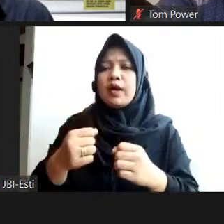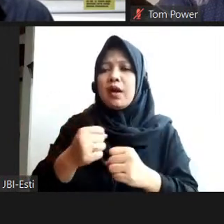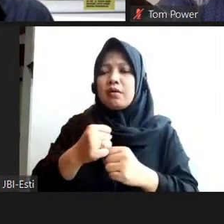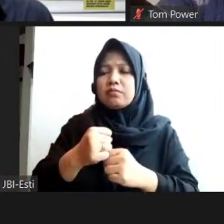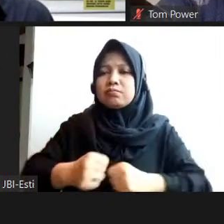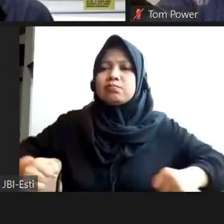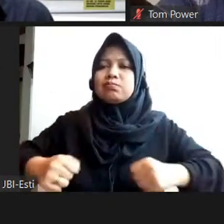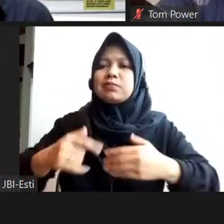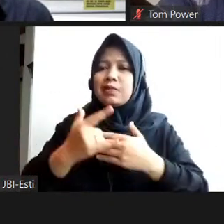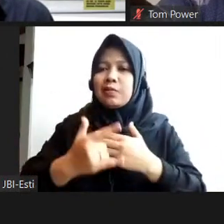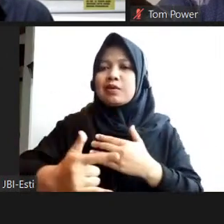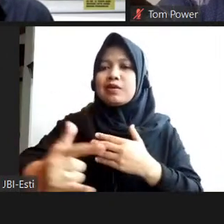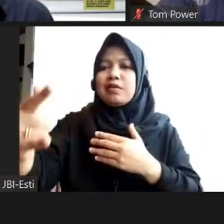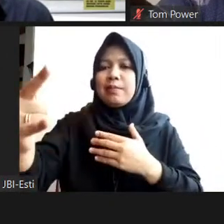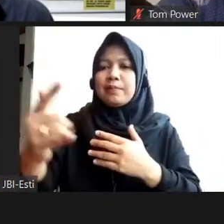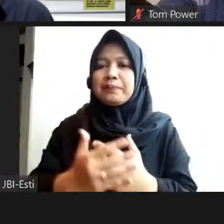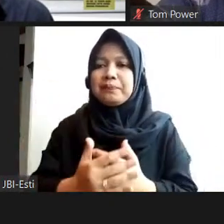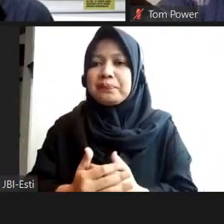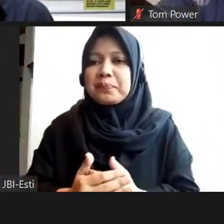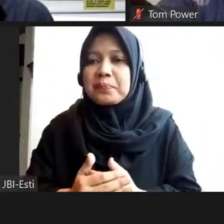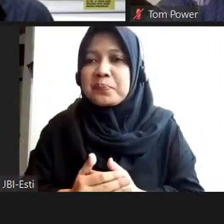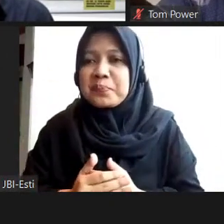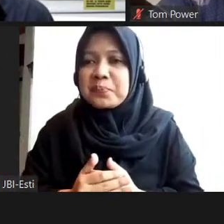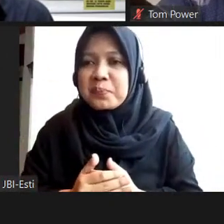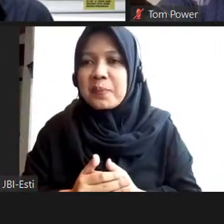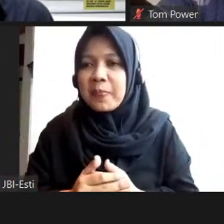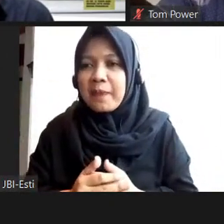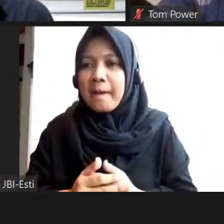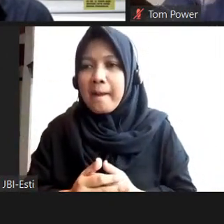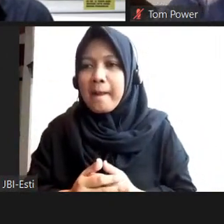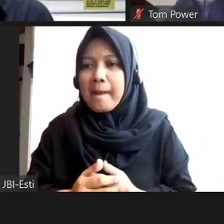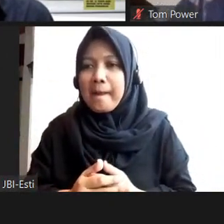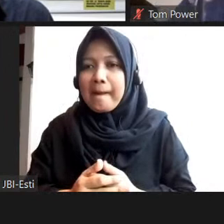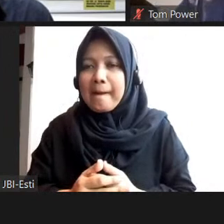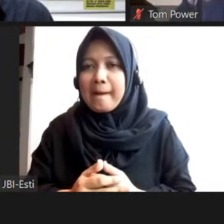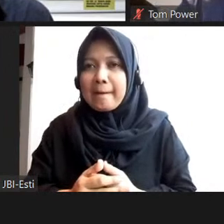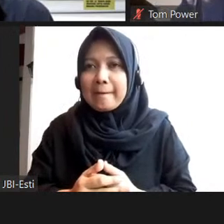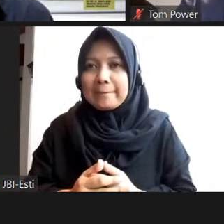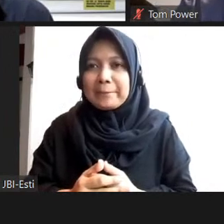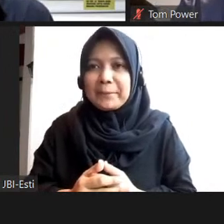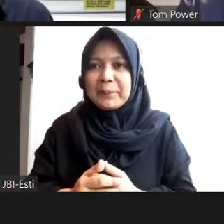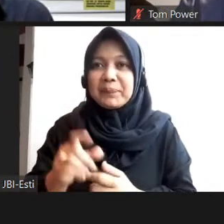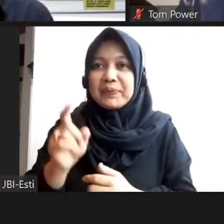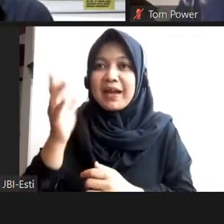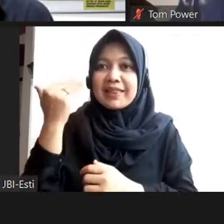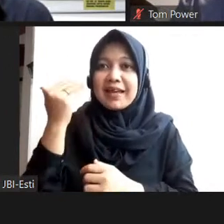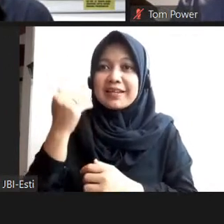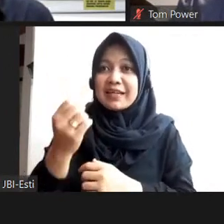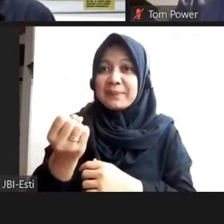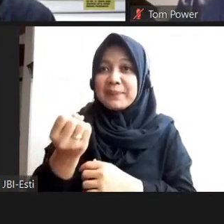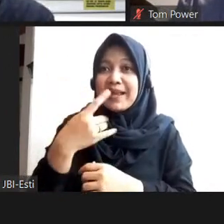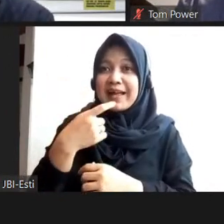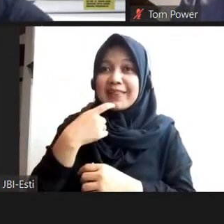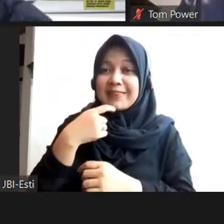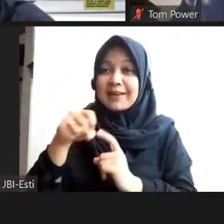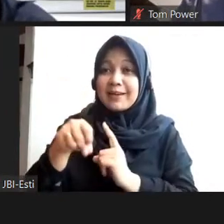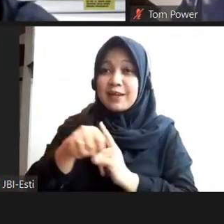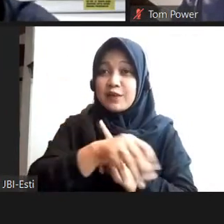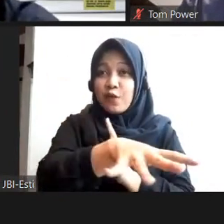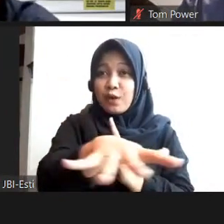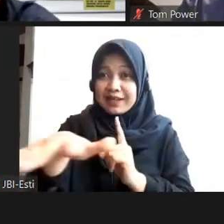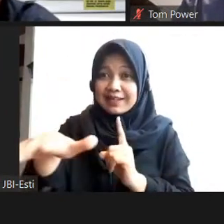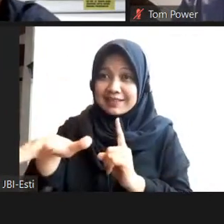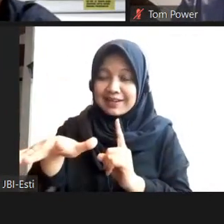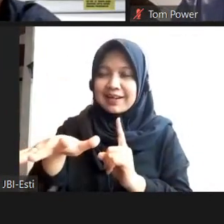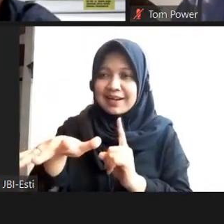Rizky Estrada ya. Jadi salah satu yang menarik kalau kita bicara tentang influencer, bahwa influencer ini kan sebetulnya